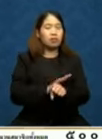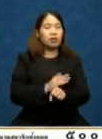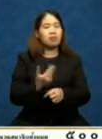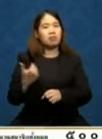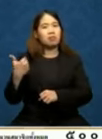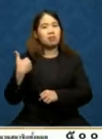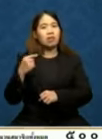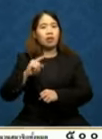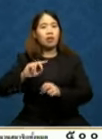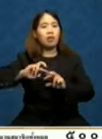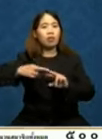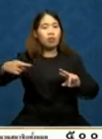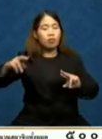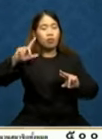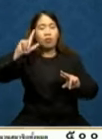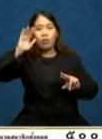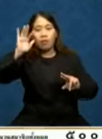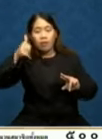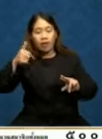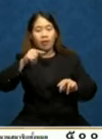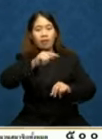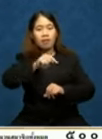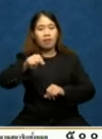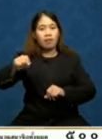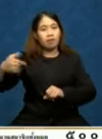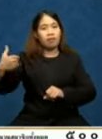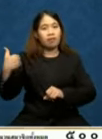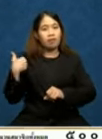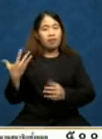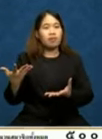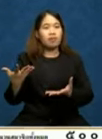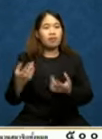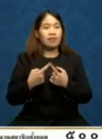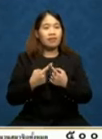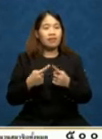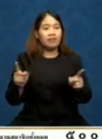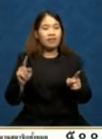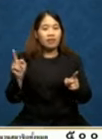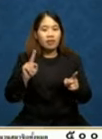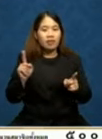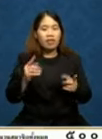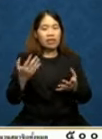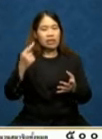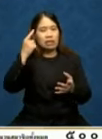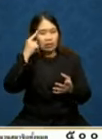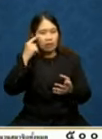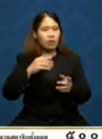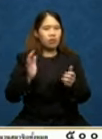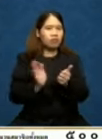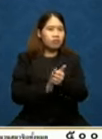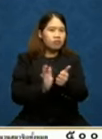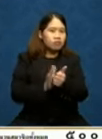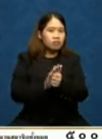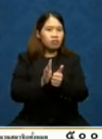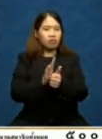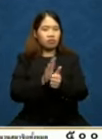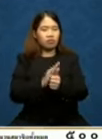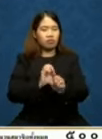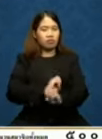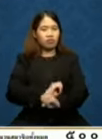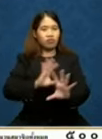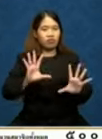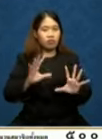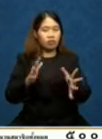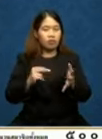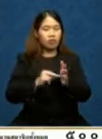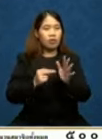จะมีพันธุกรรมคนในครอบครัวที่เป็นโรคจิตเวทแต่ก็ไม่มีปัจจัยกระตุ้นให้โรคเหล่านี้แสดงออกมาก็จะสาม